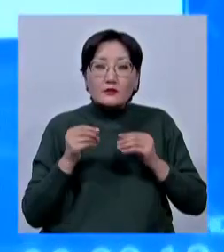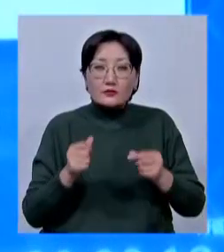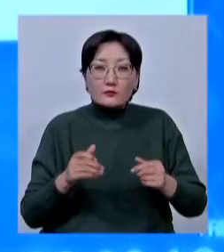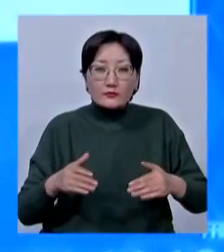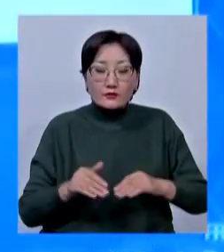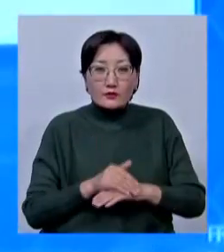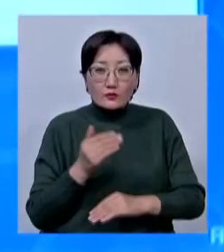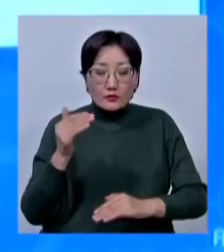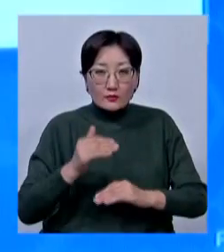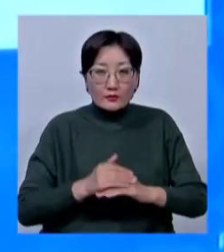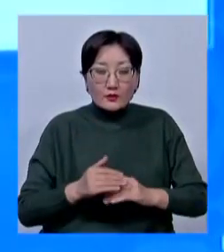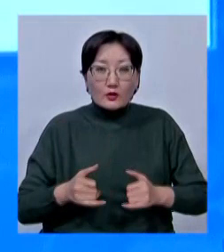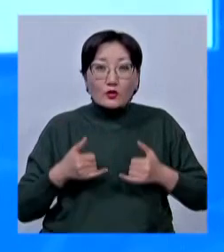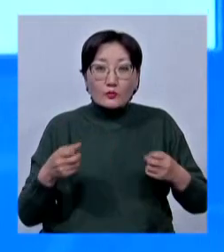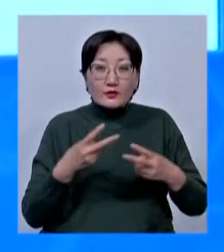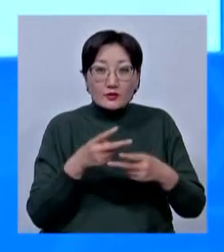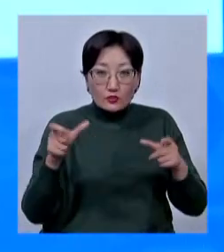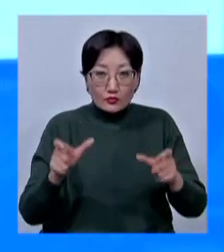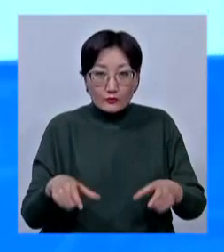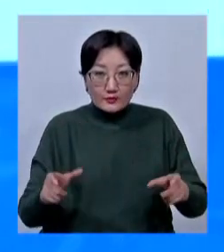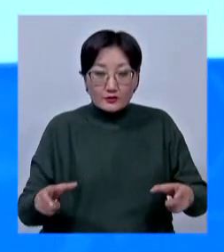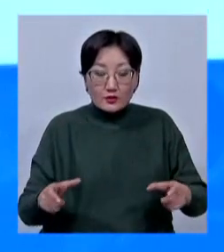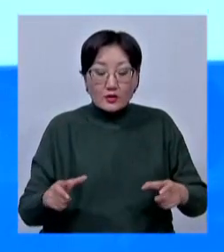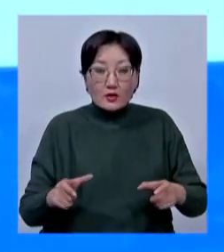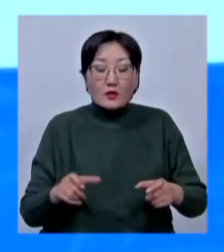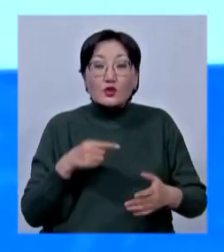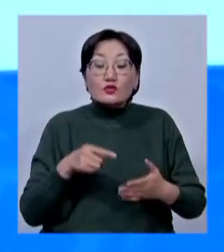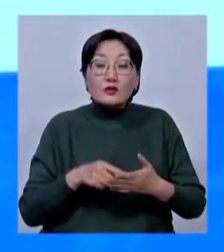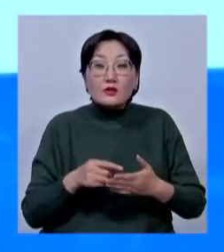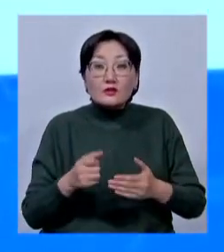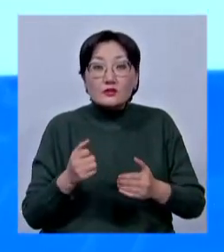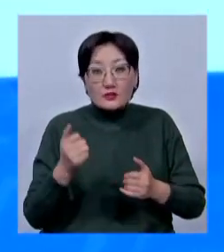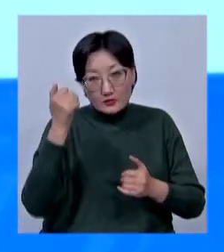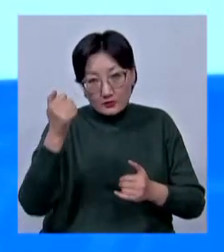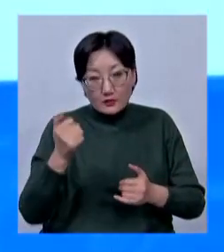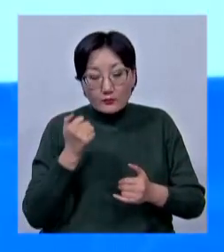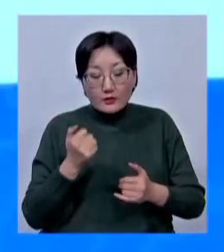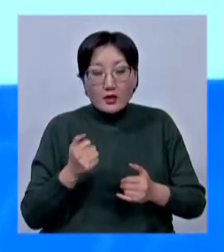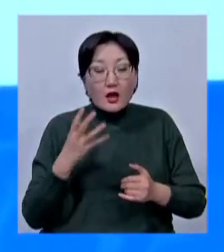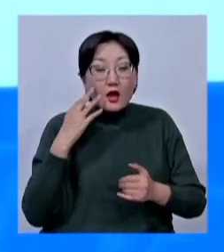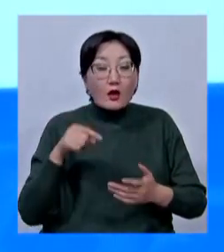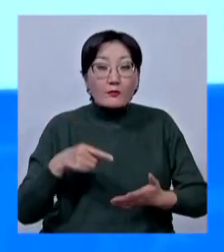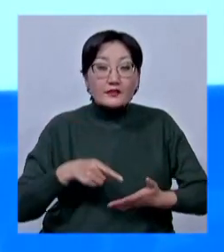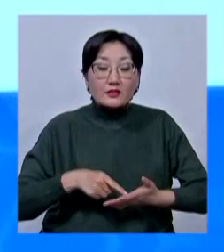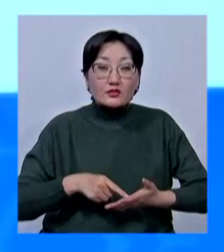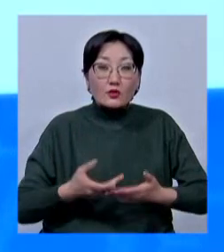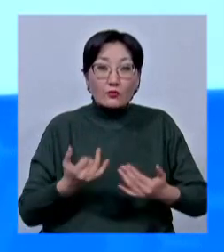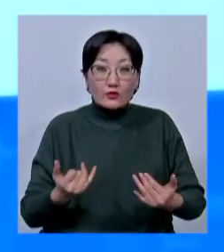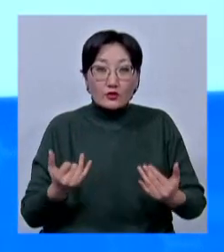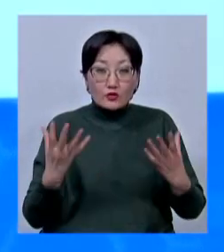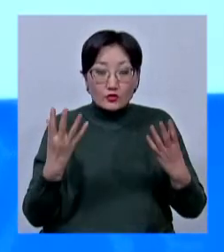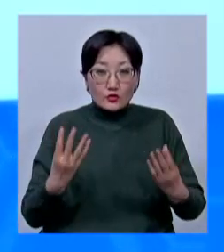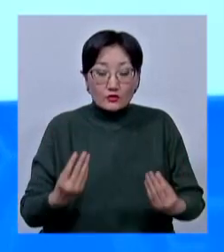Қайырлы кеш, құрметті көрермендер. Өмір, сұрақ қойғаныңызға рахмет. Алматы қаласында бүгінгі